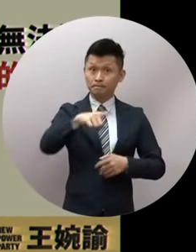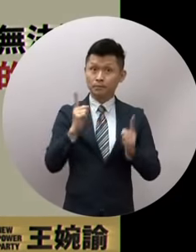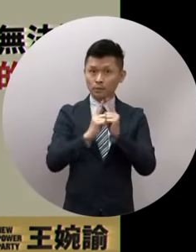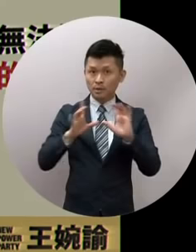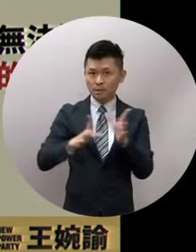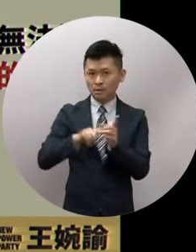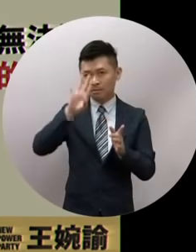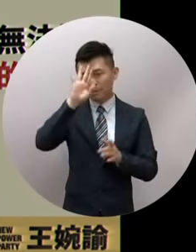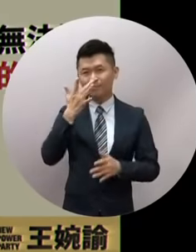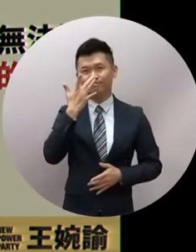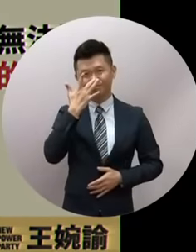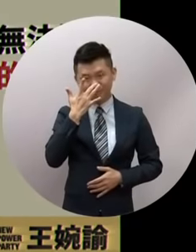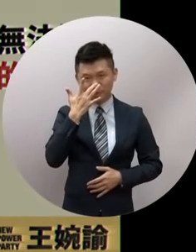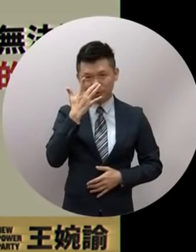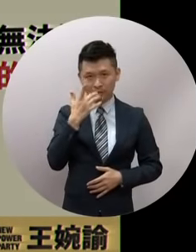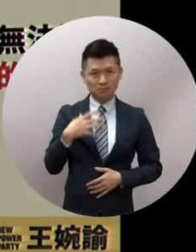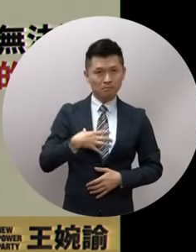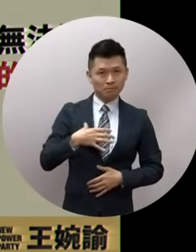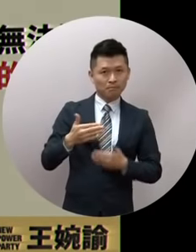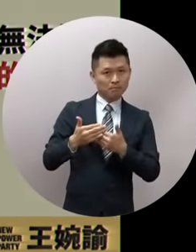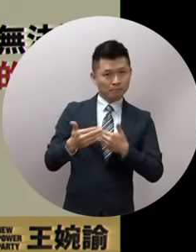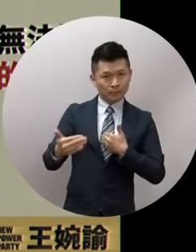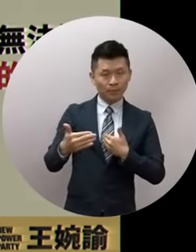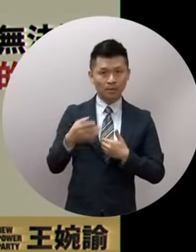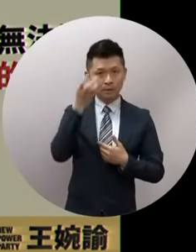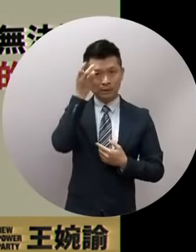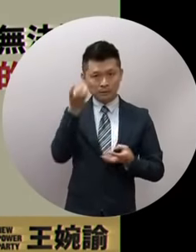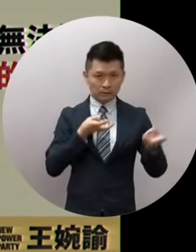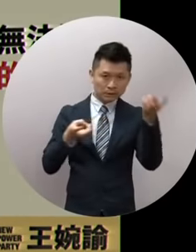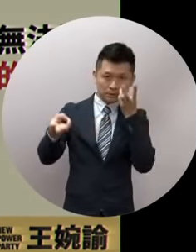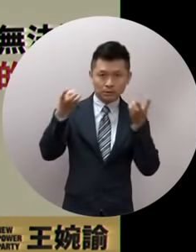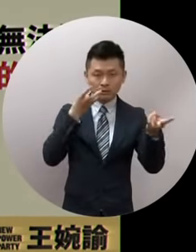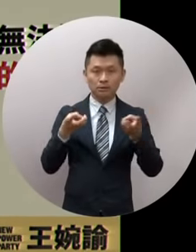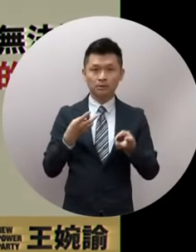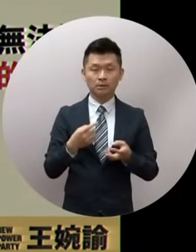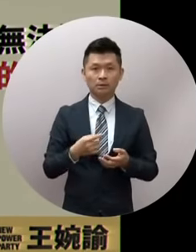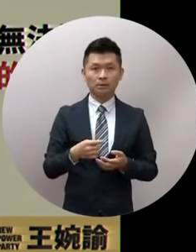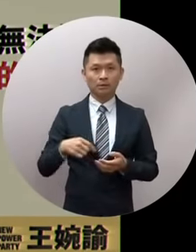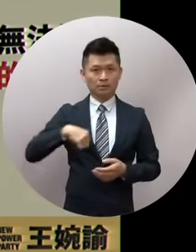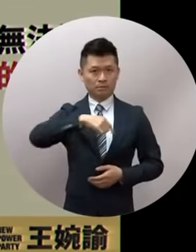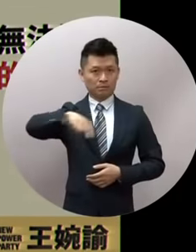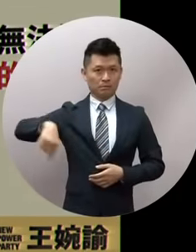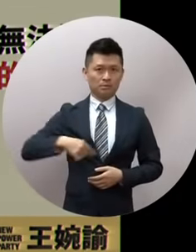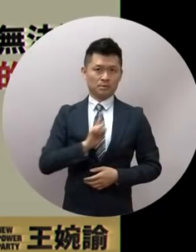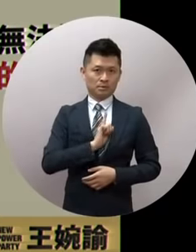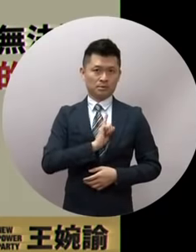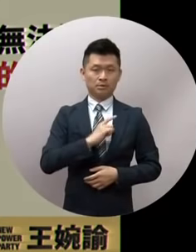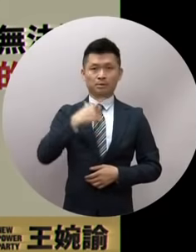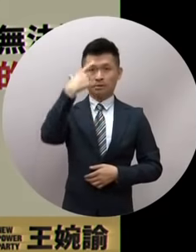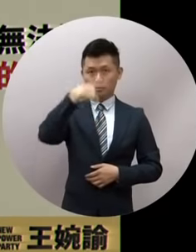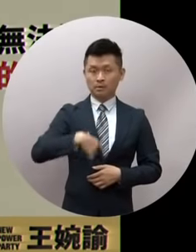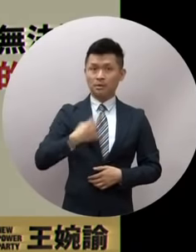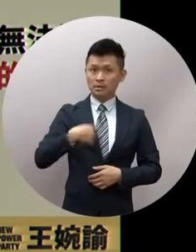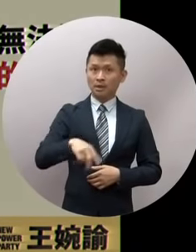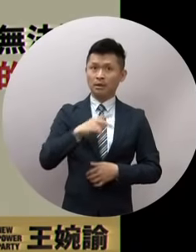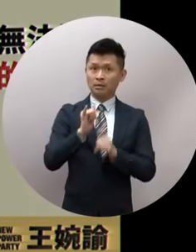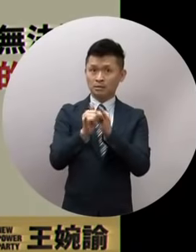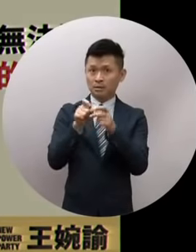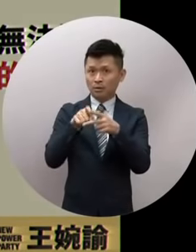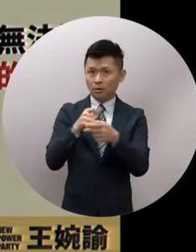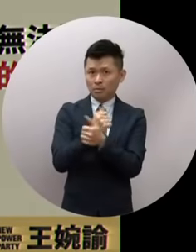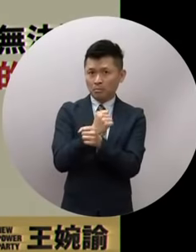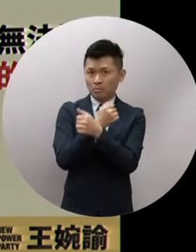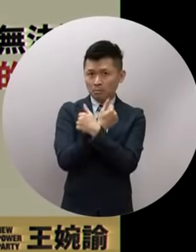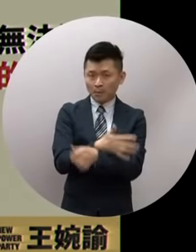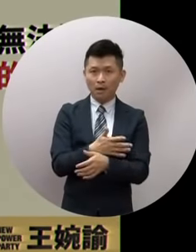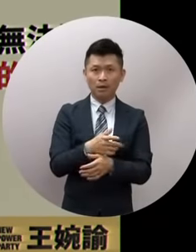了解、恐惧和排斥，随之而来导致的异样的眼光、歧视的眼光和行为，让他们当他自己以及说身为社官员的经验当中，其实有